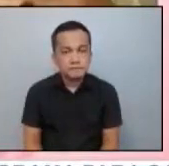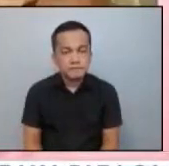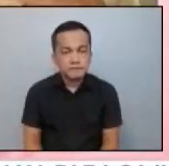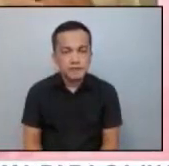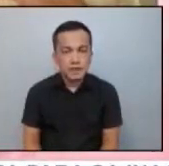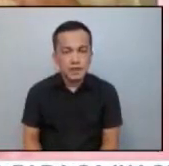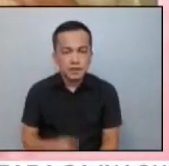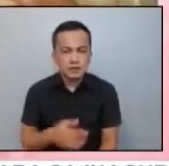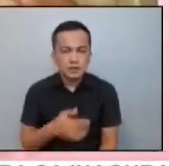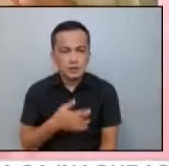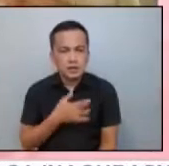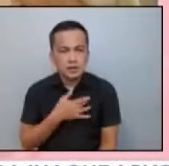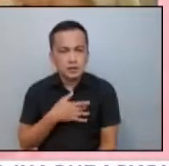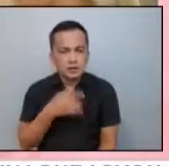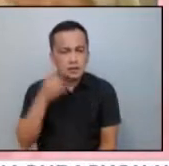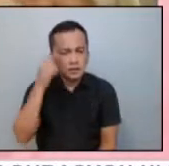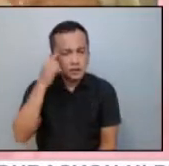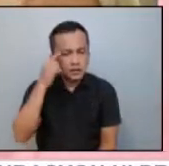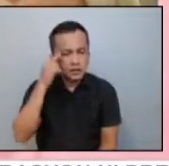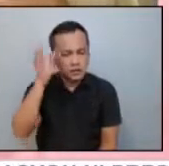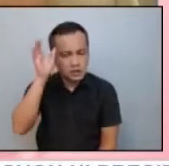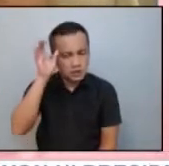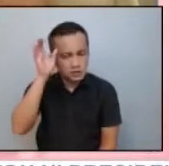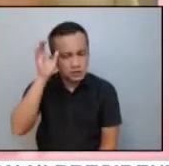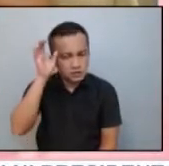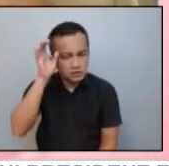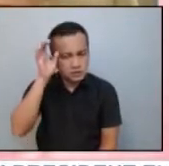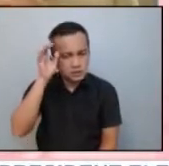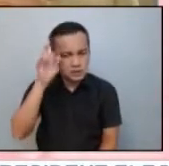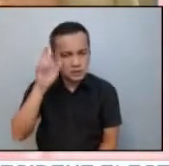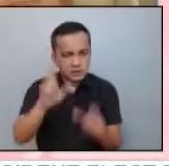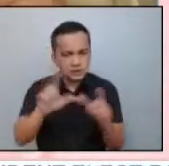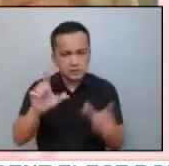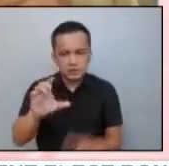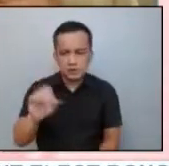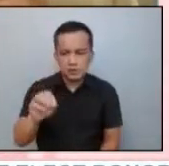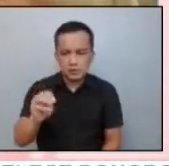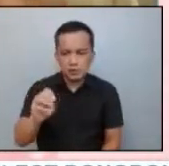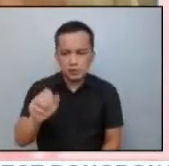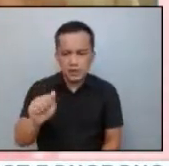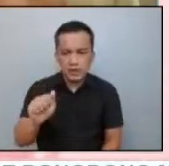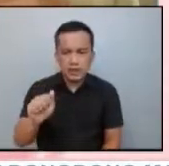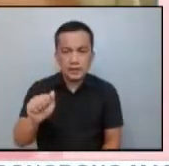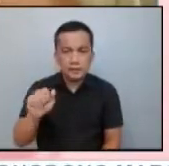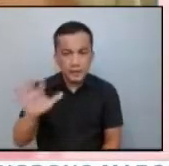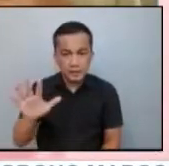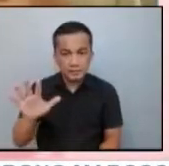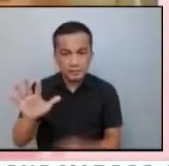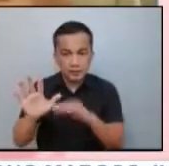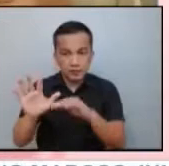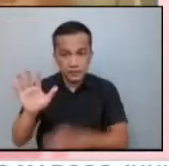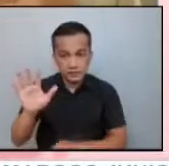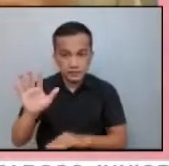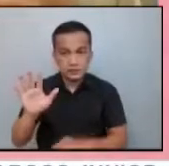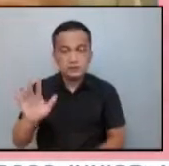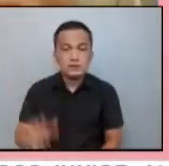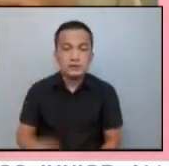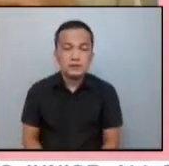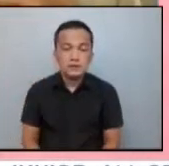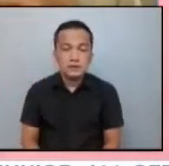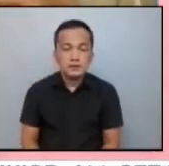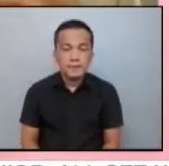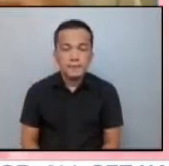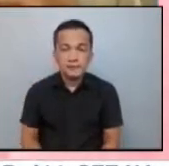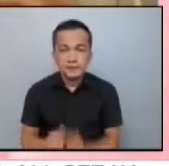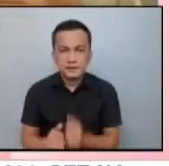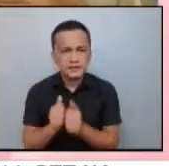consciousness ay nasa level na po ng Glasgow Coma Scale 5 or less. Mean to say, itong mga taong to,